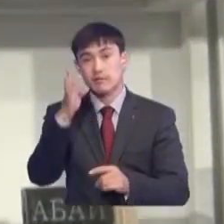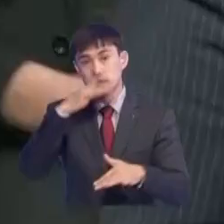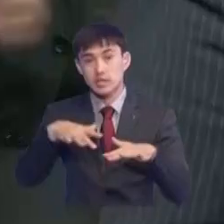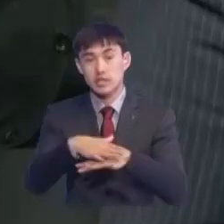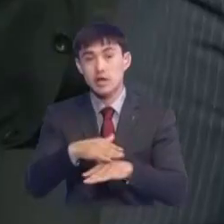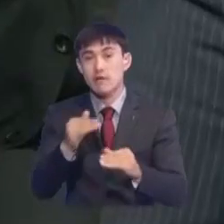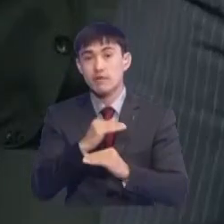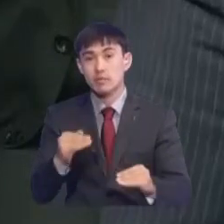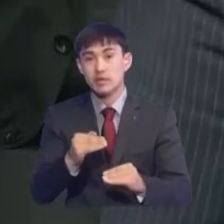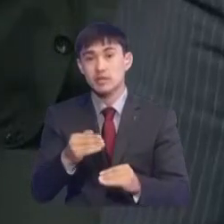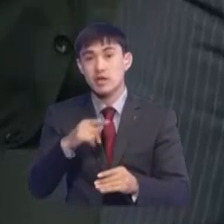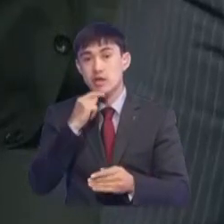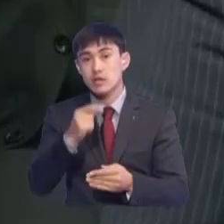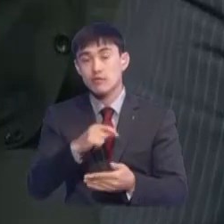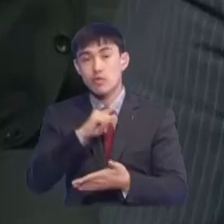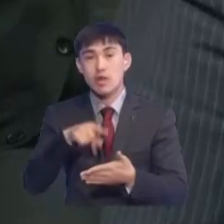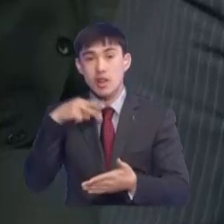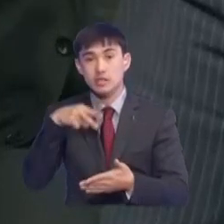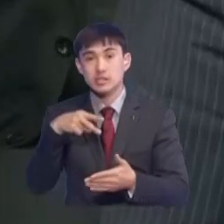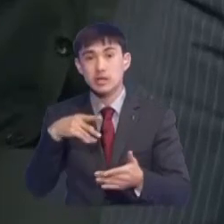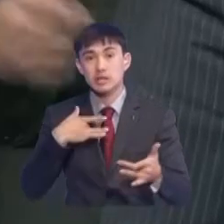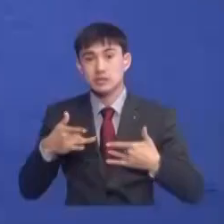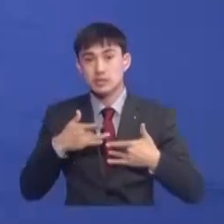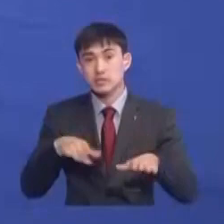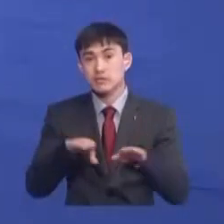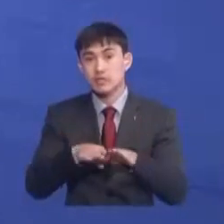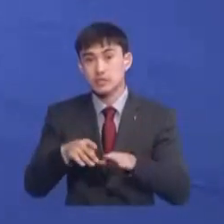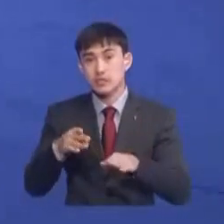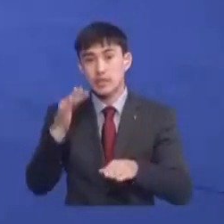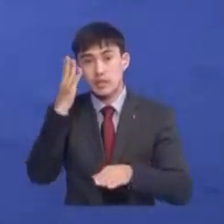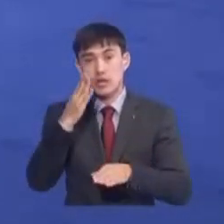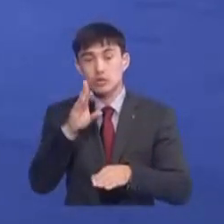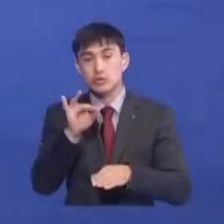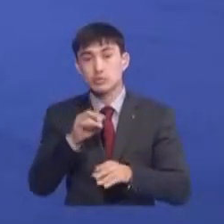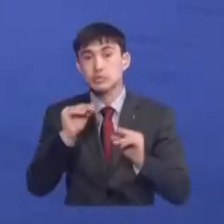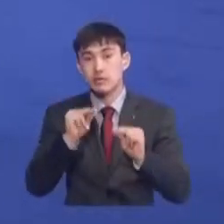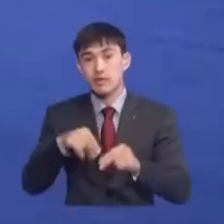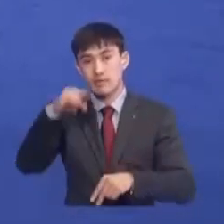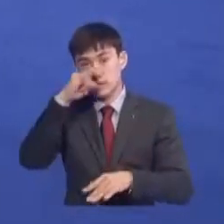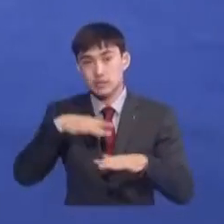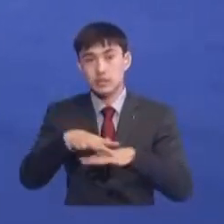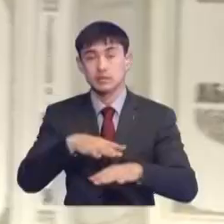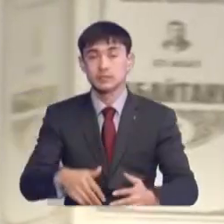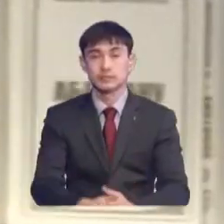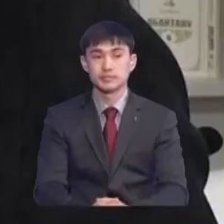стране в формате интервью и лекций концертов идеалам концепции справедливого